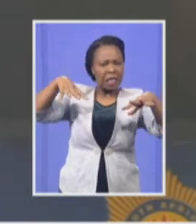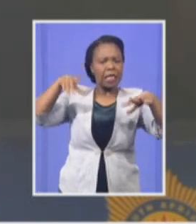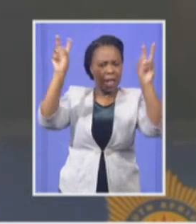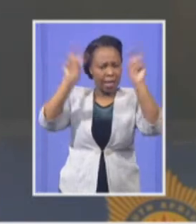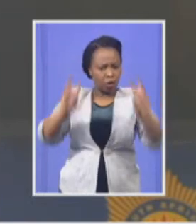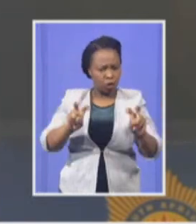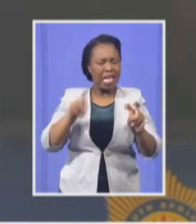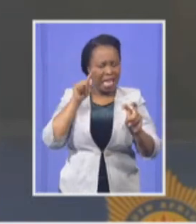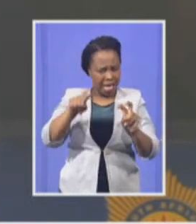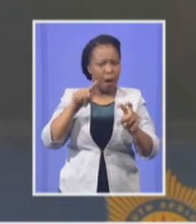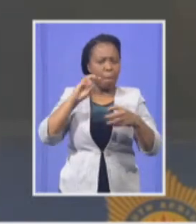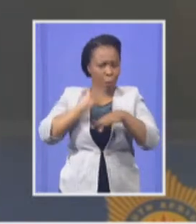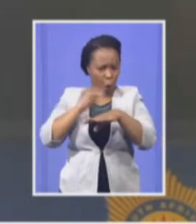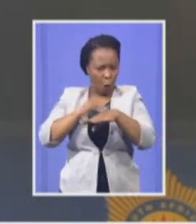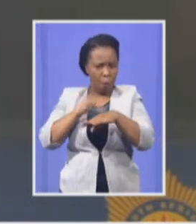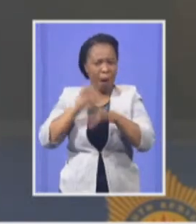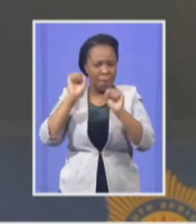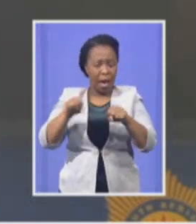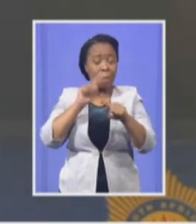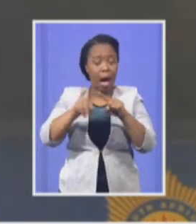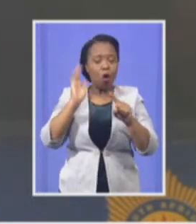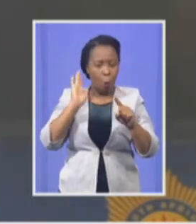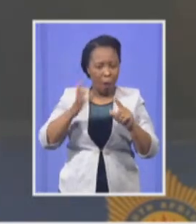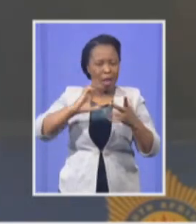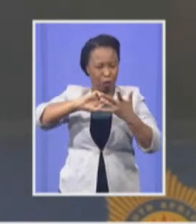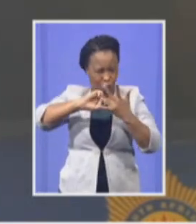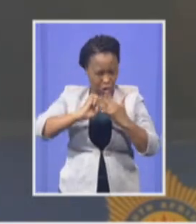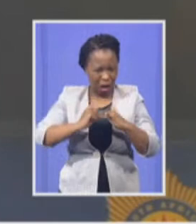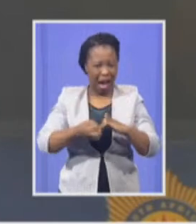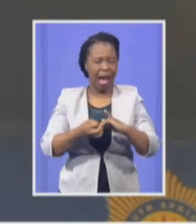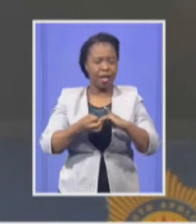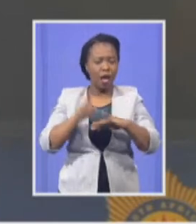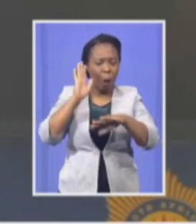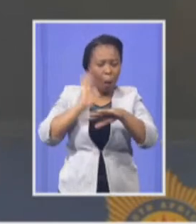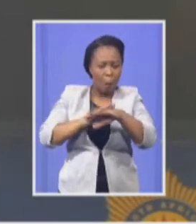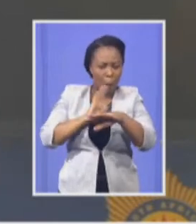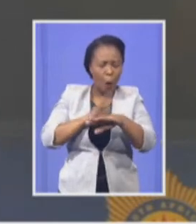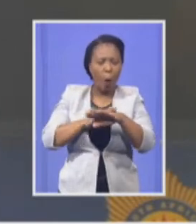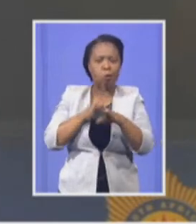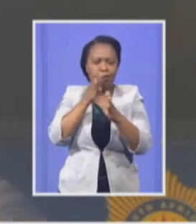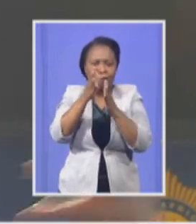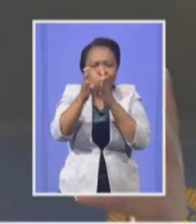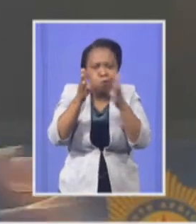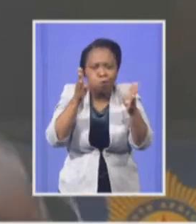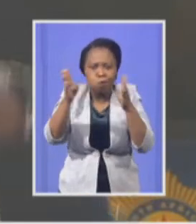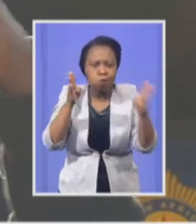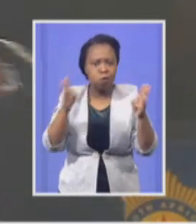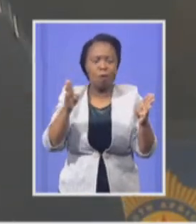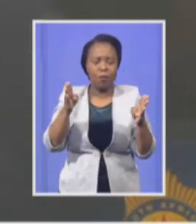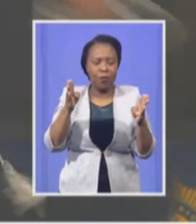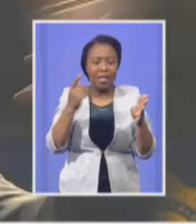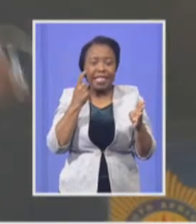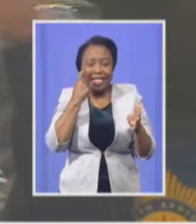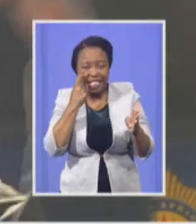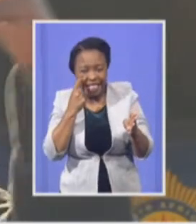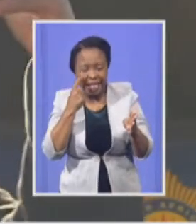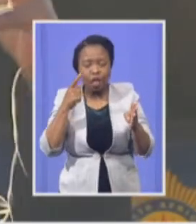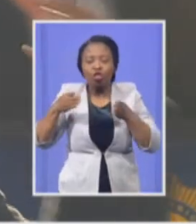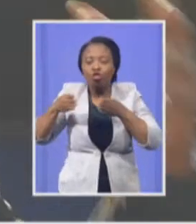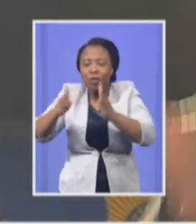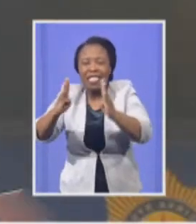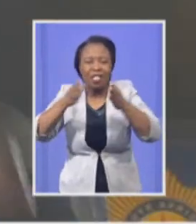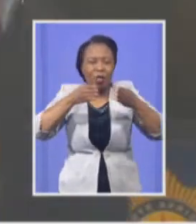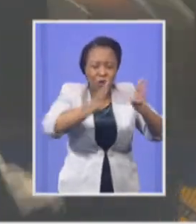iyahlupha kodwa sizozama ukuthi sandise i-visibility noma i-threat zale